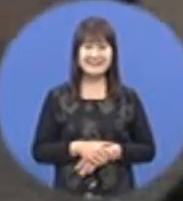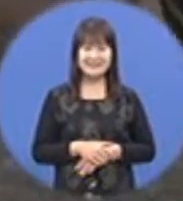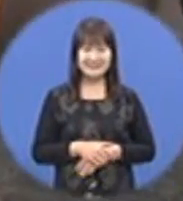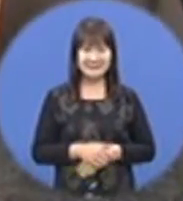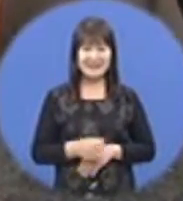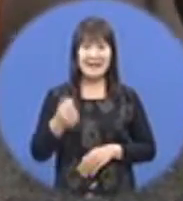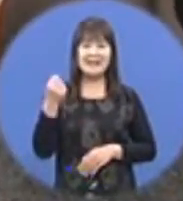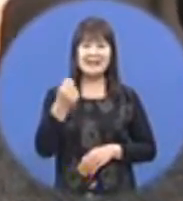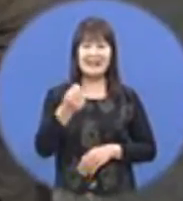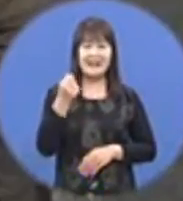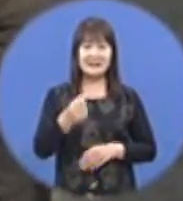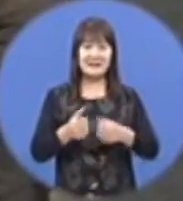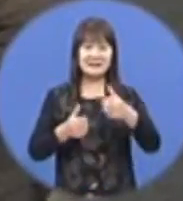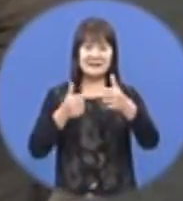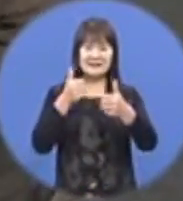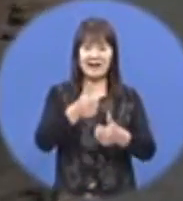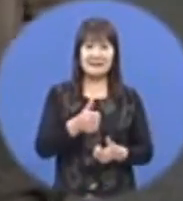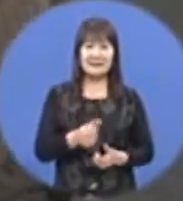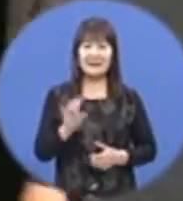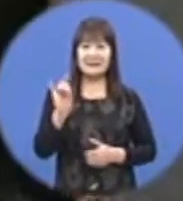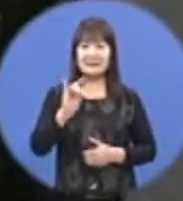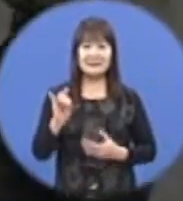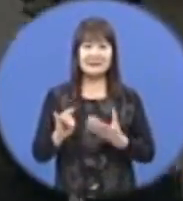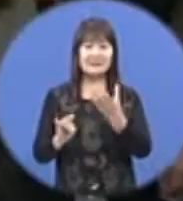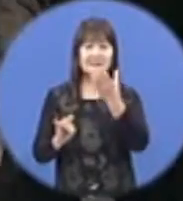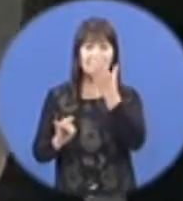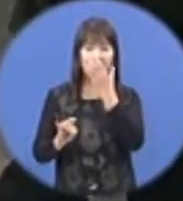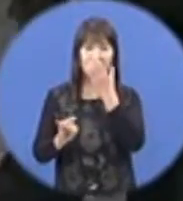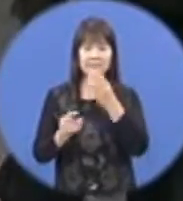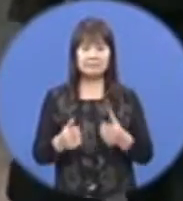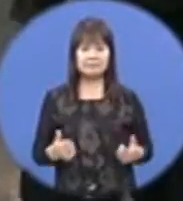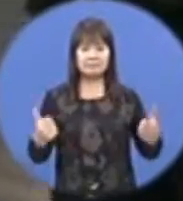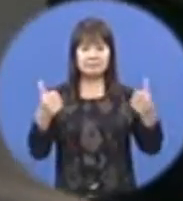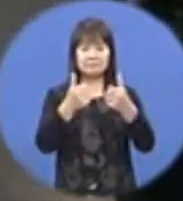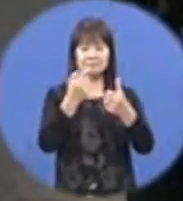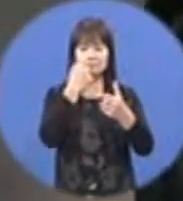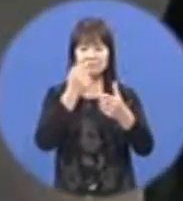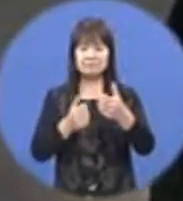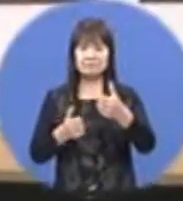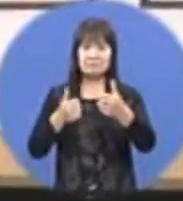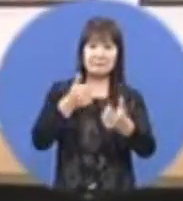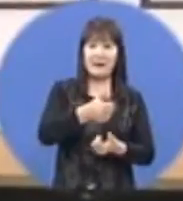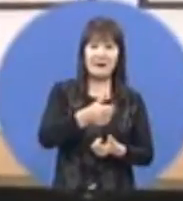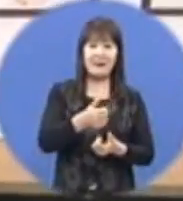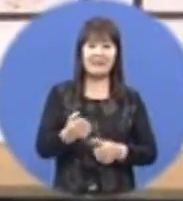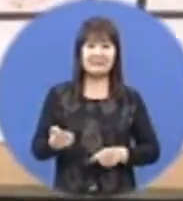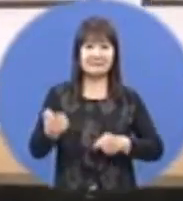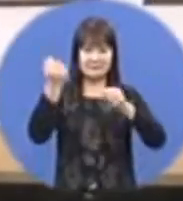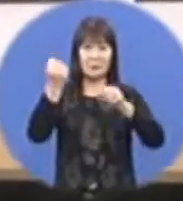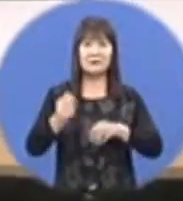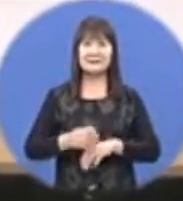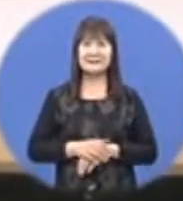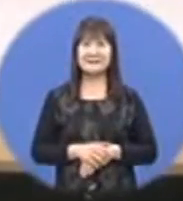このじゃんけんに勝って、キツネ面忍者対決は大勝利です。